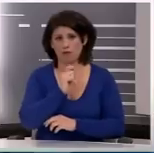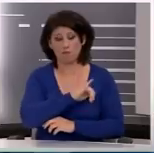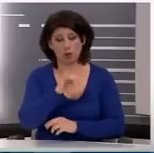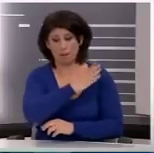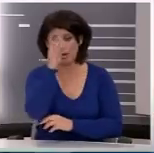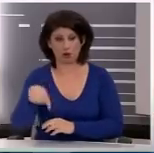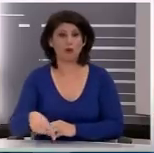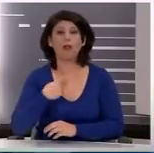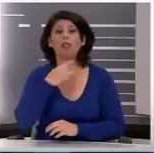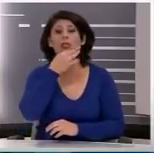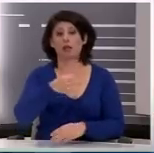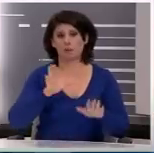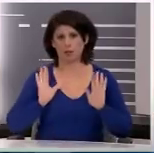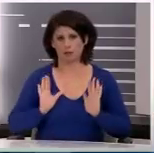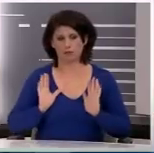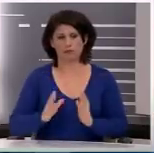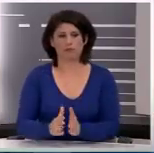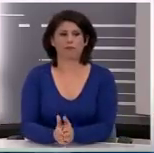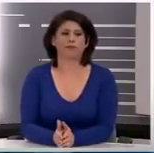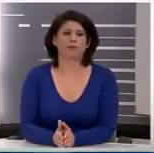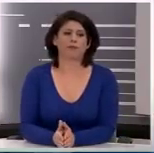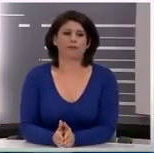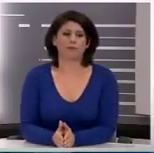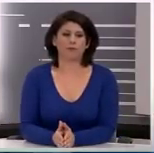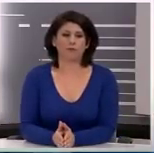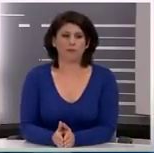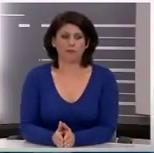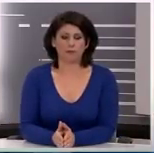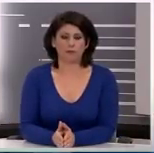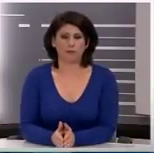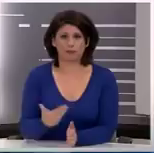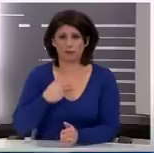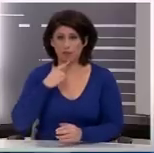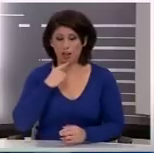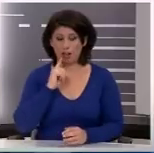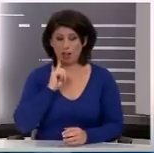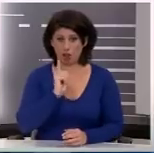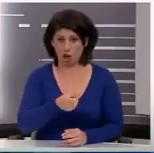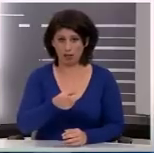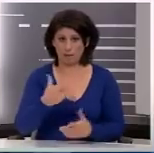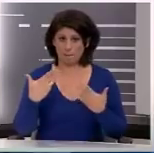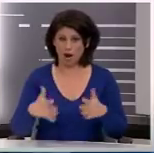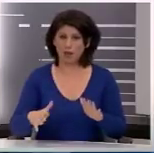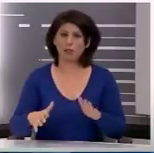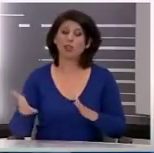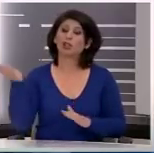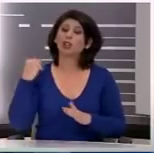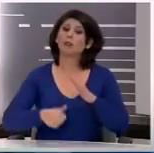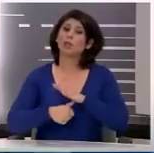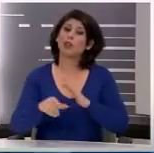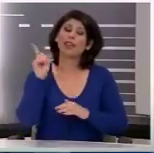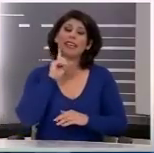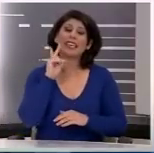Στην εντολή που έδωσα στην τότε πρόεδρο την